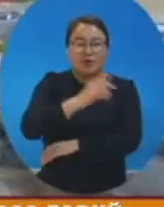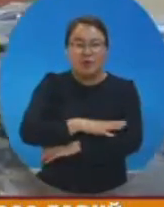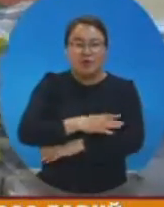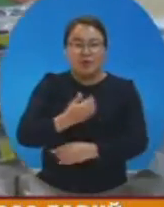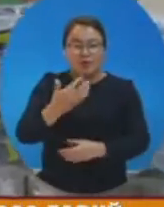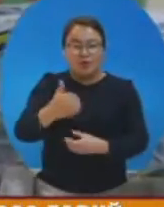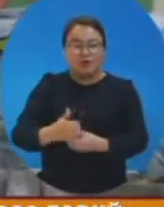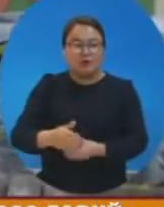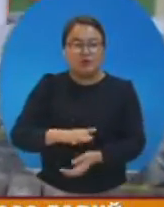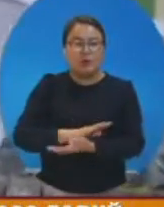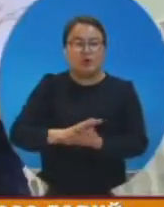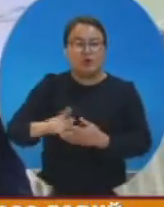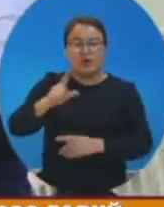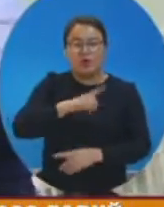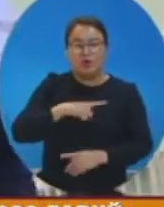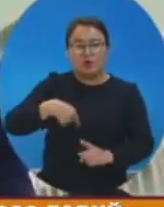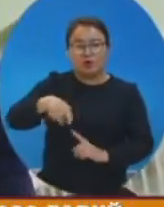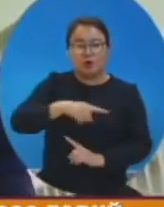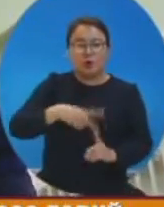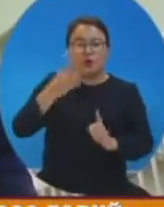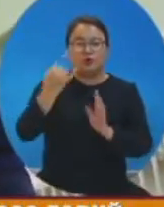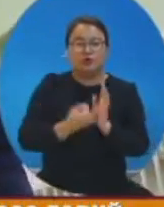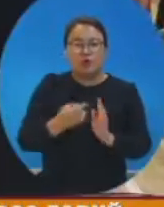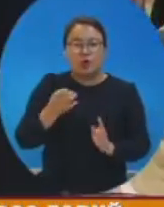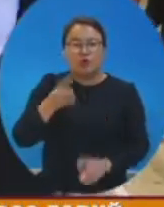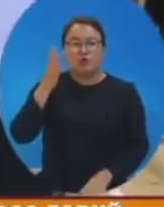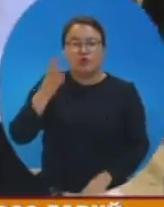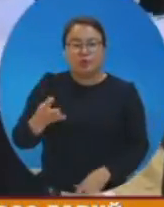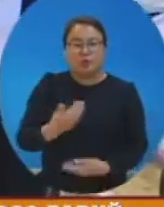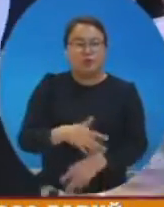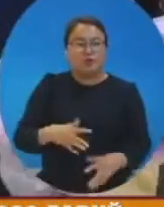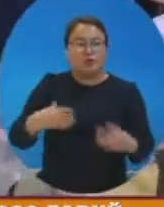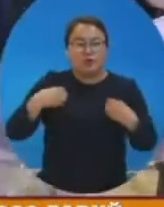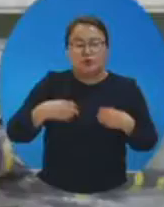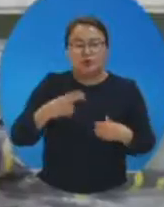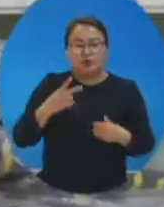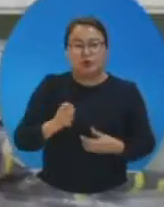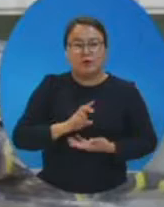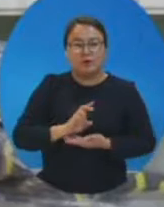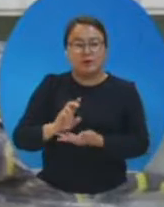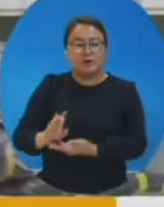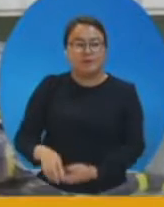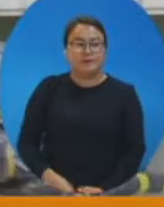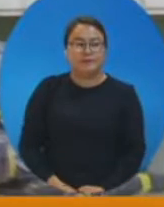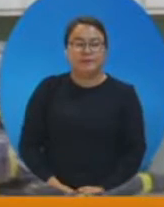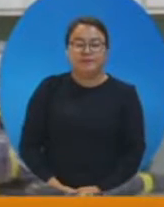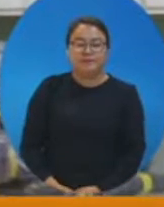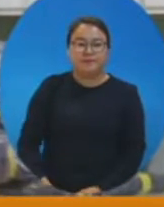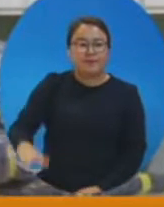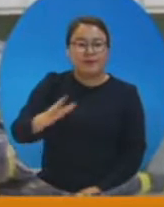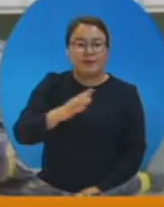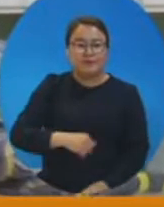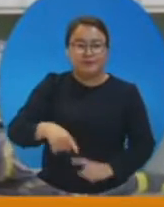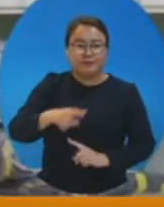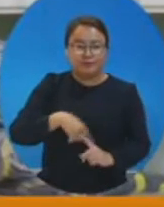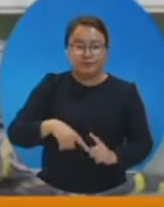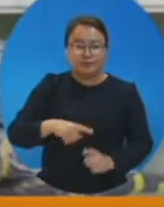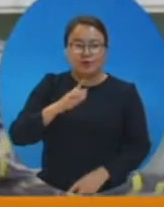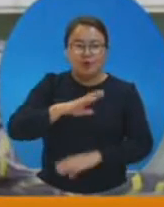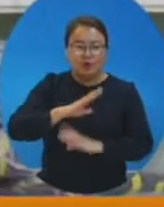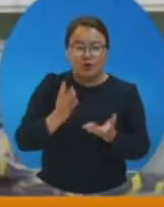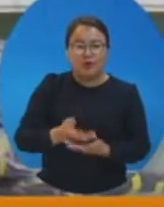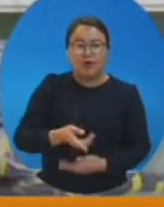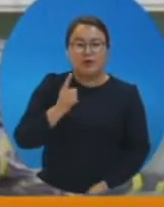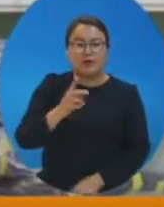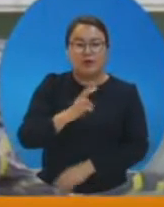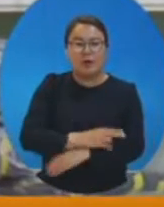1-р ангид элсэн орох гэж байгаа өөрийн тойргийн 26 хорооны 4000 гаруй хүүхдэд цүнх бэлгэллээ. Нийт одоо гарсан тойргийнхоо бүх 1-р